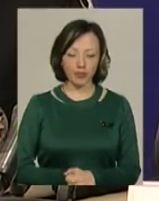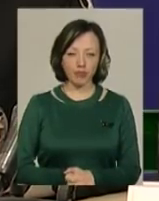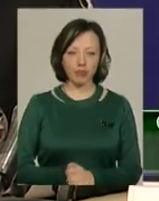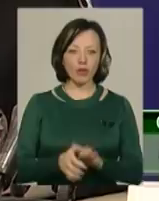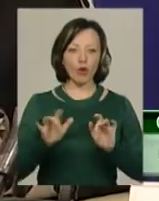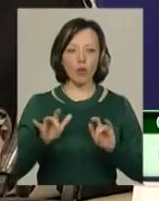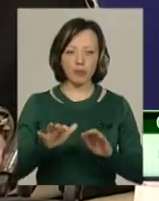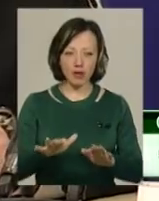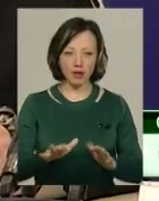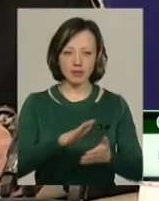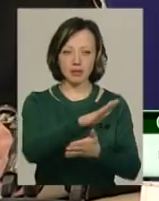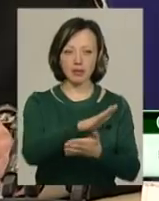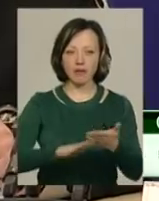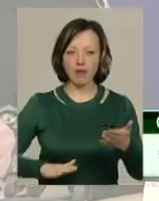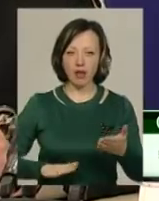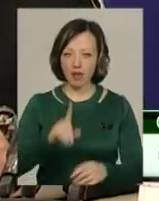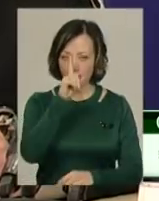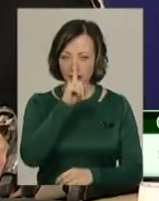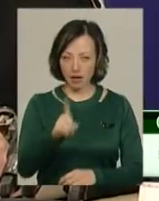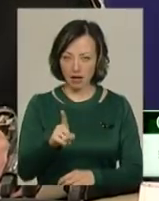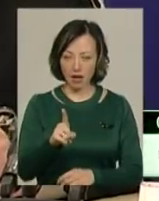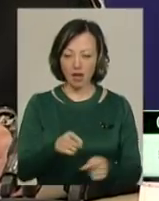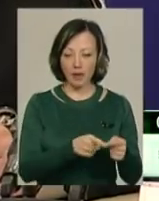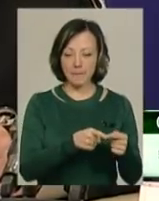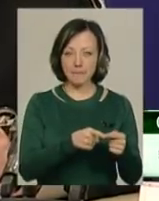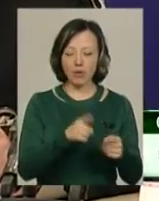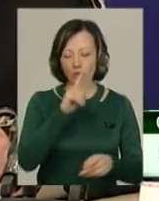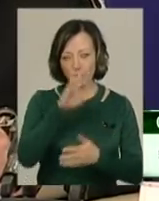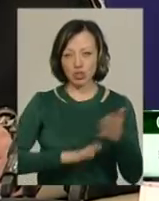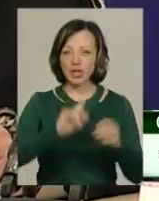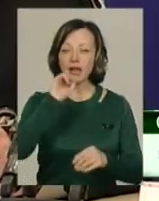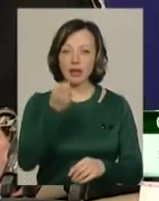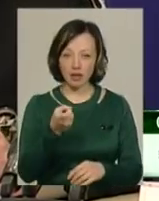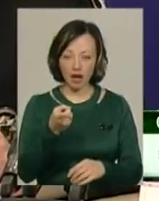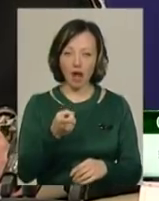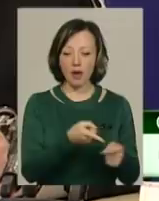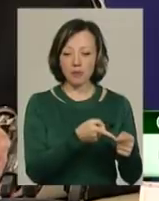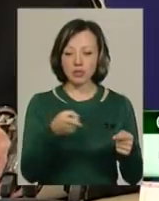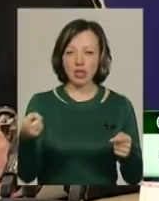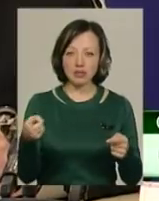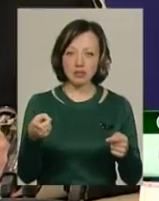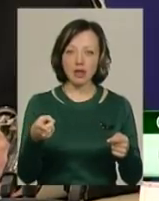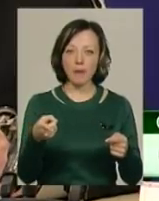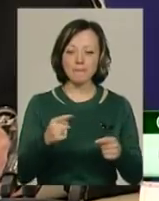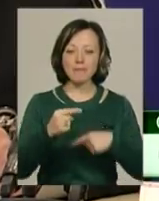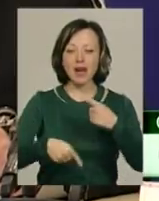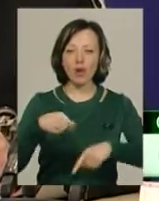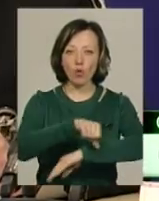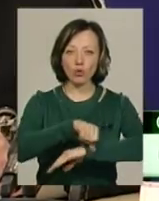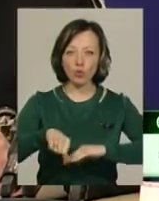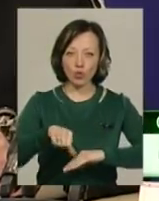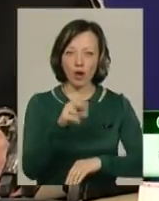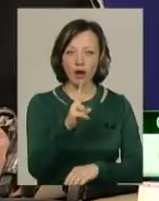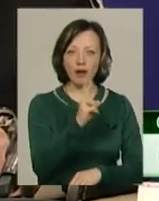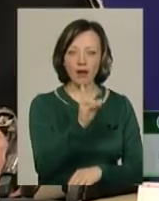Операція тривала майже рік. Під час перетину кордону в населеному пункті Краковець один із